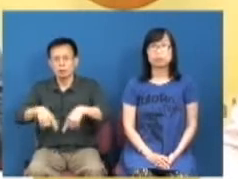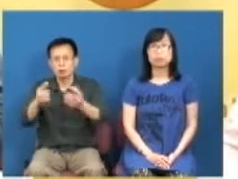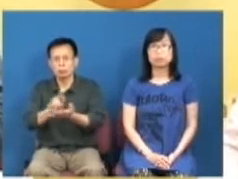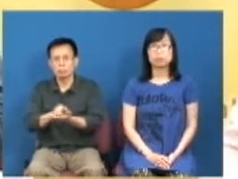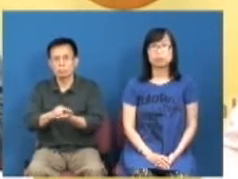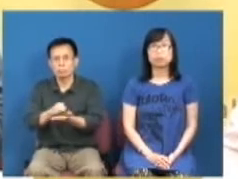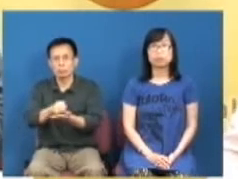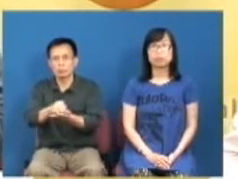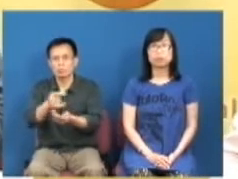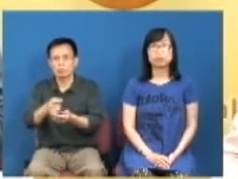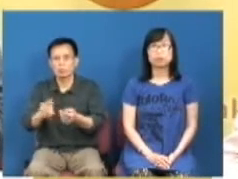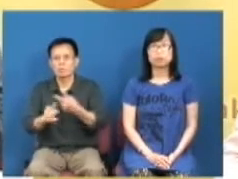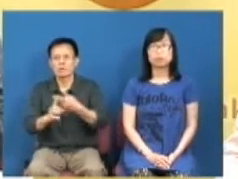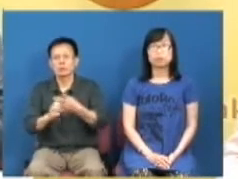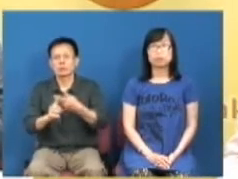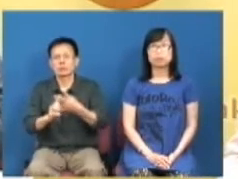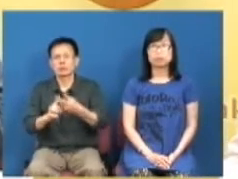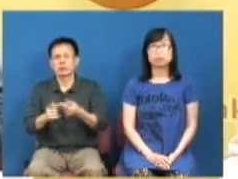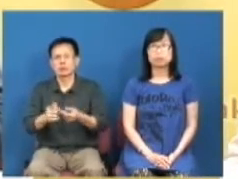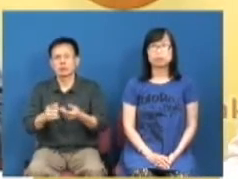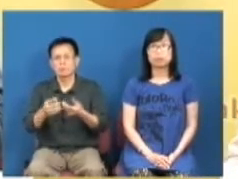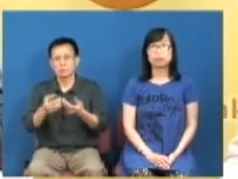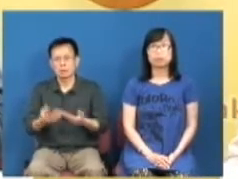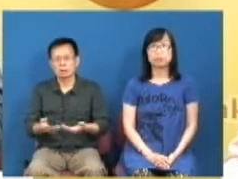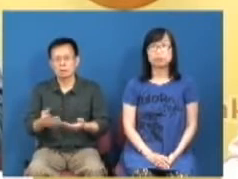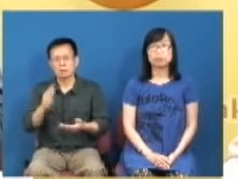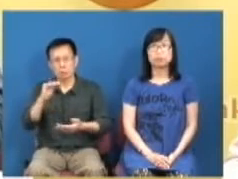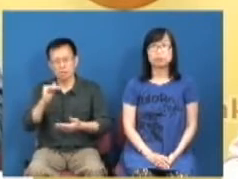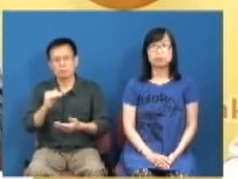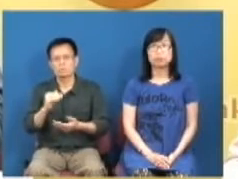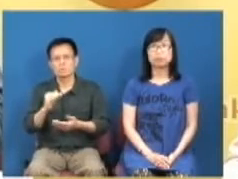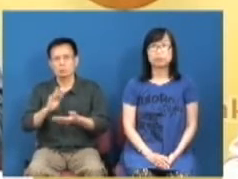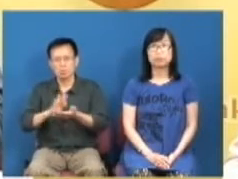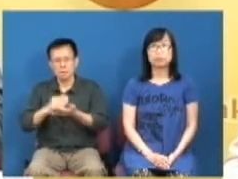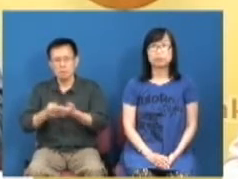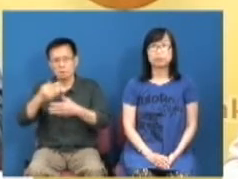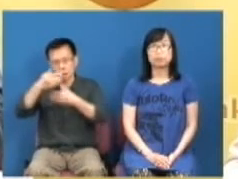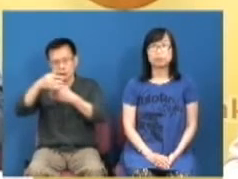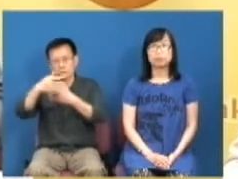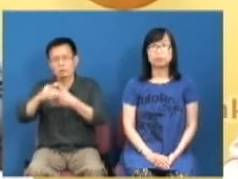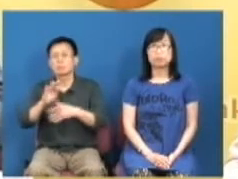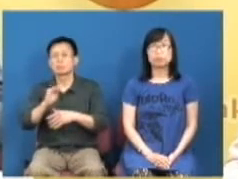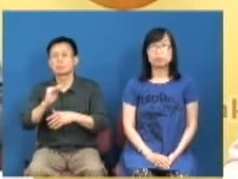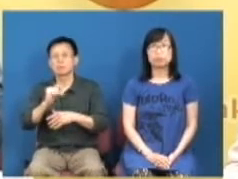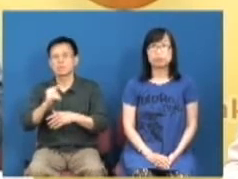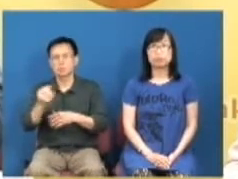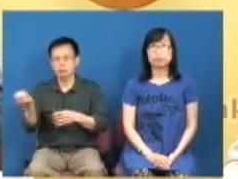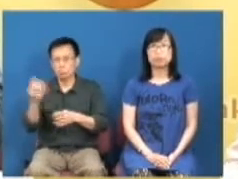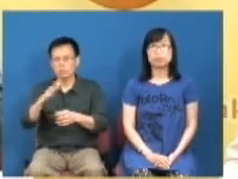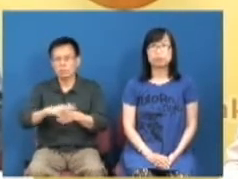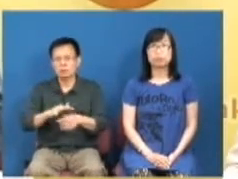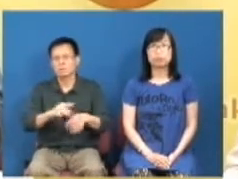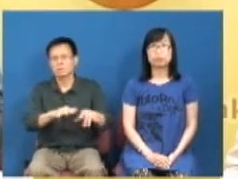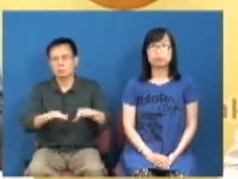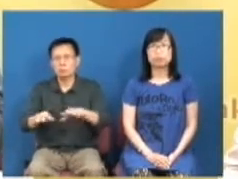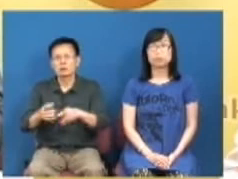而家聽講都好似都還可以。咁但係你話其他可以再填嘅地方，可